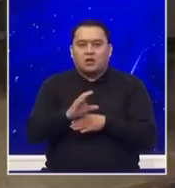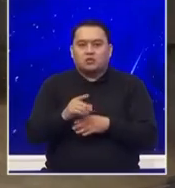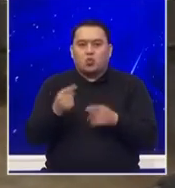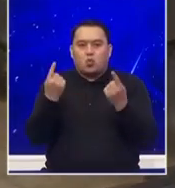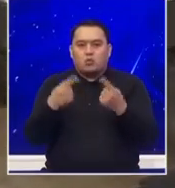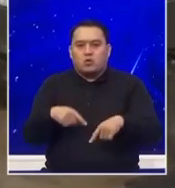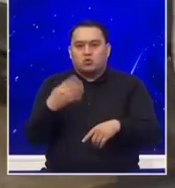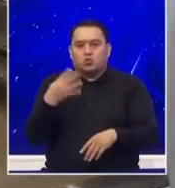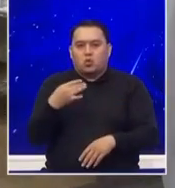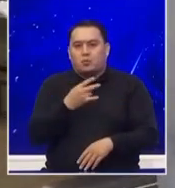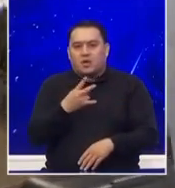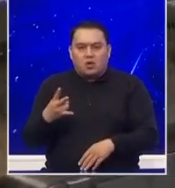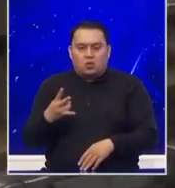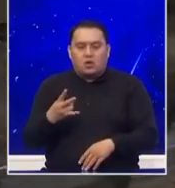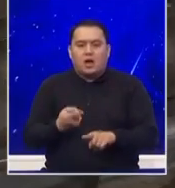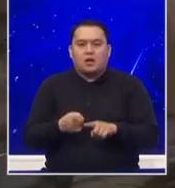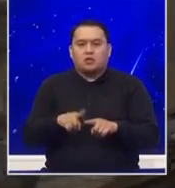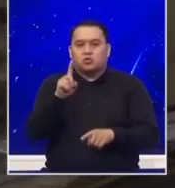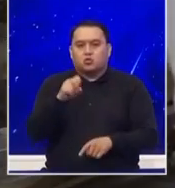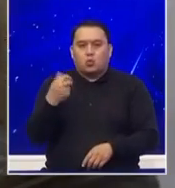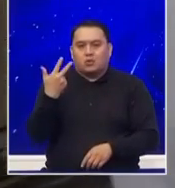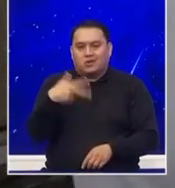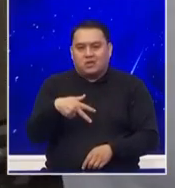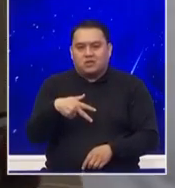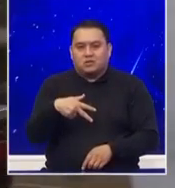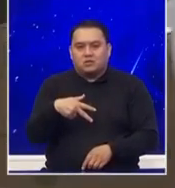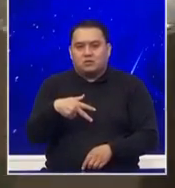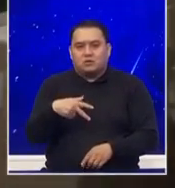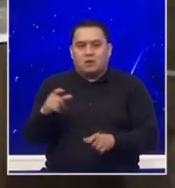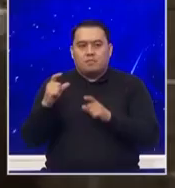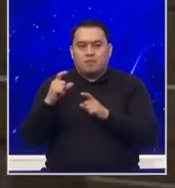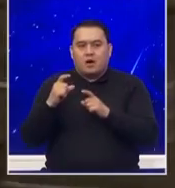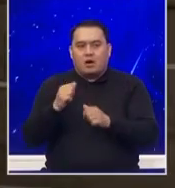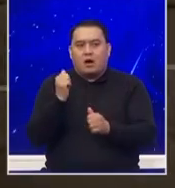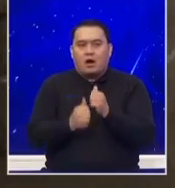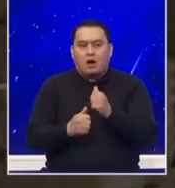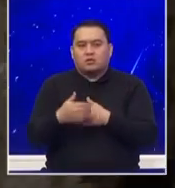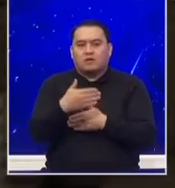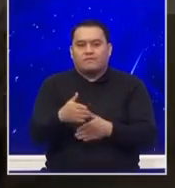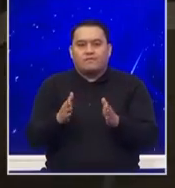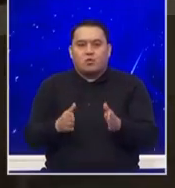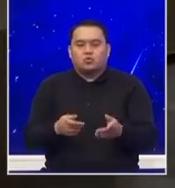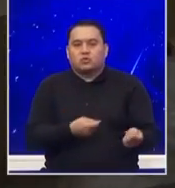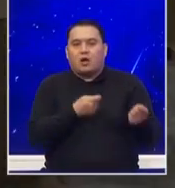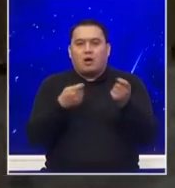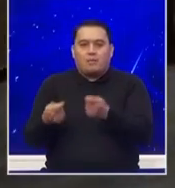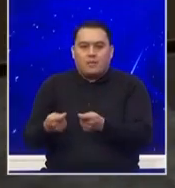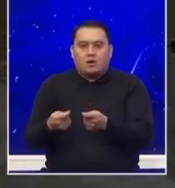упало на 40 миллионов, а это 130 фур. В каждой фуре загружается